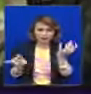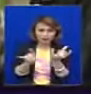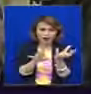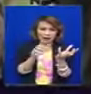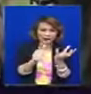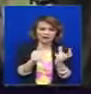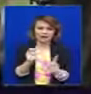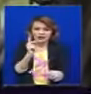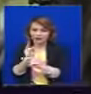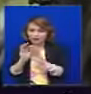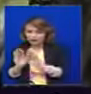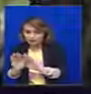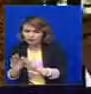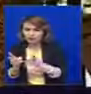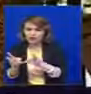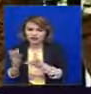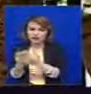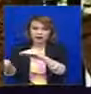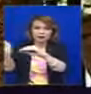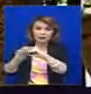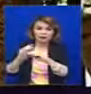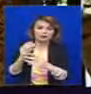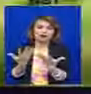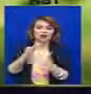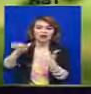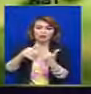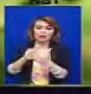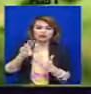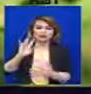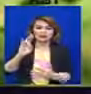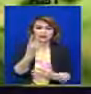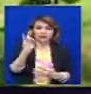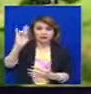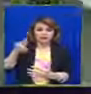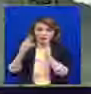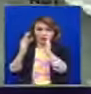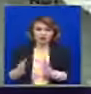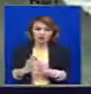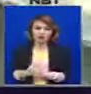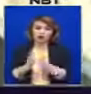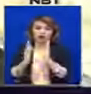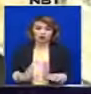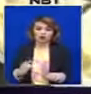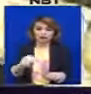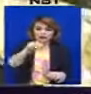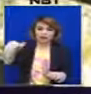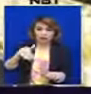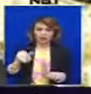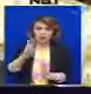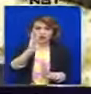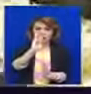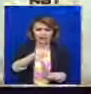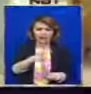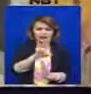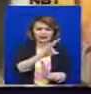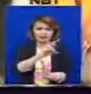ขึ้นโดยมีเป้าหมายระยะ3ปีจำนวน 77,000 รายปัจจุบันกยธ.ได้ดำเนินการกับเกษตรกรไปแล้วจำนวน 6,072 ราย